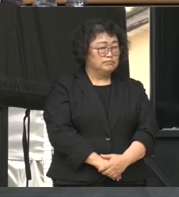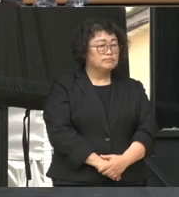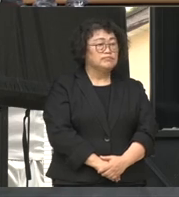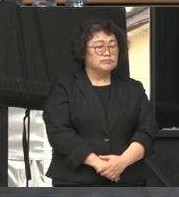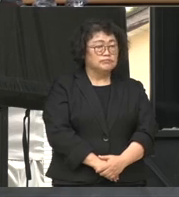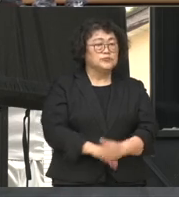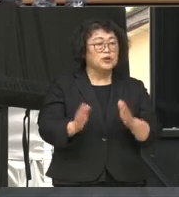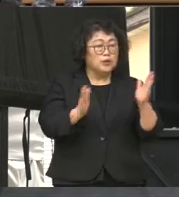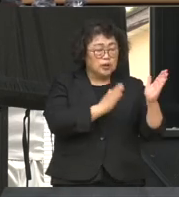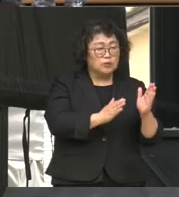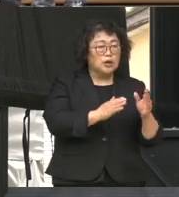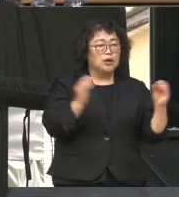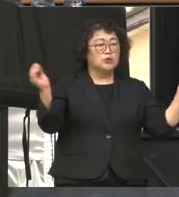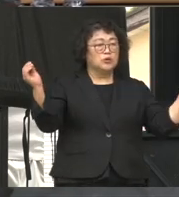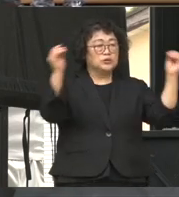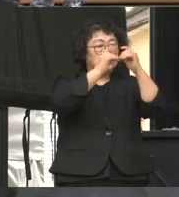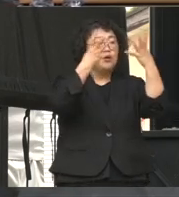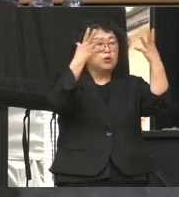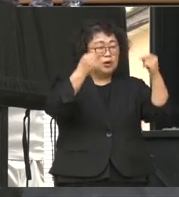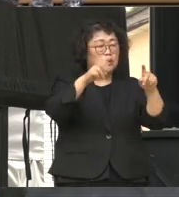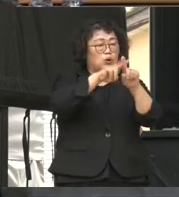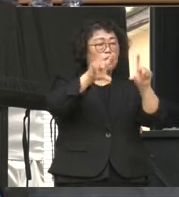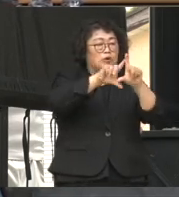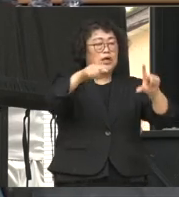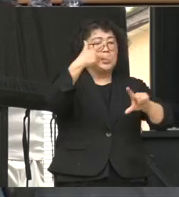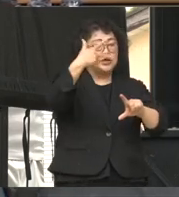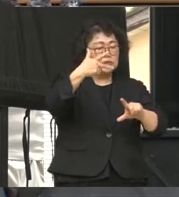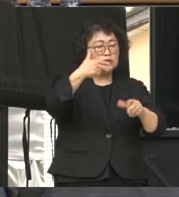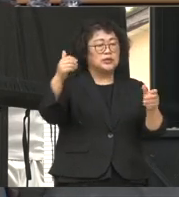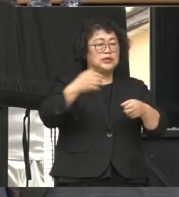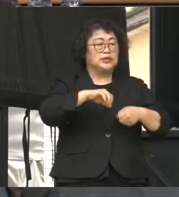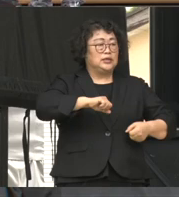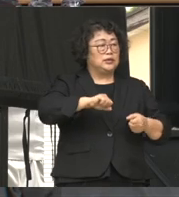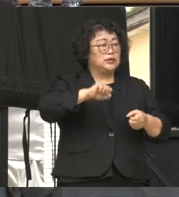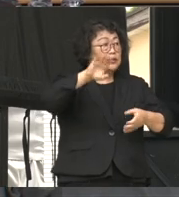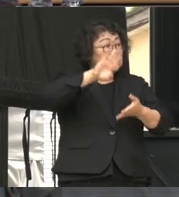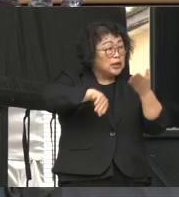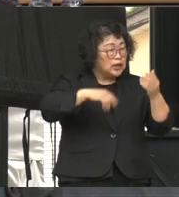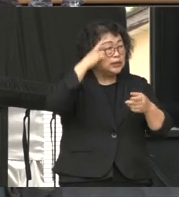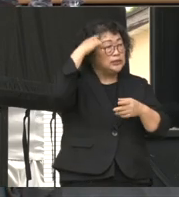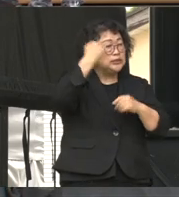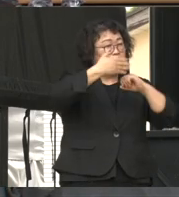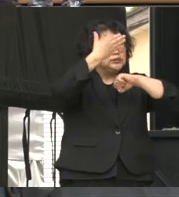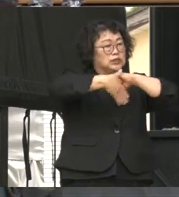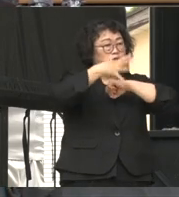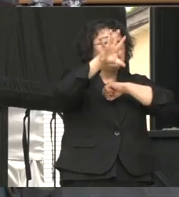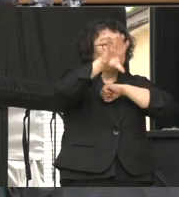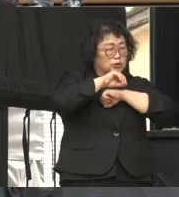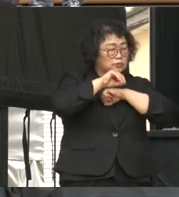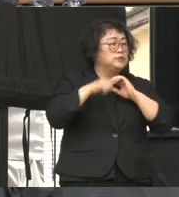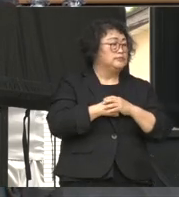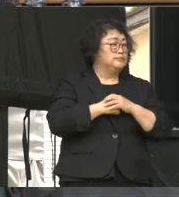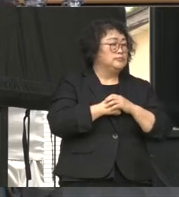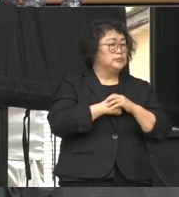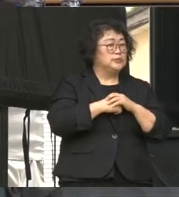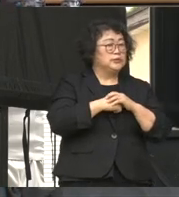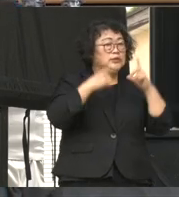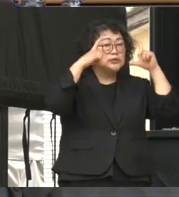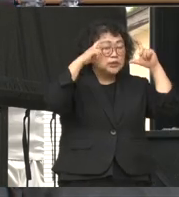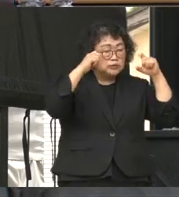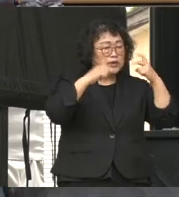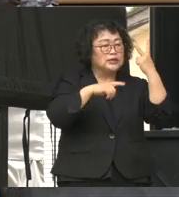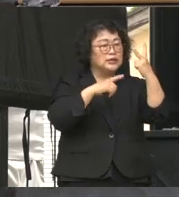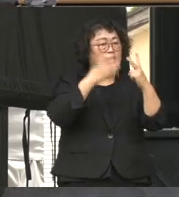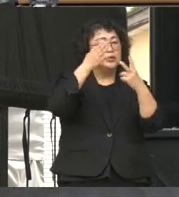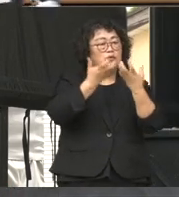それではトーチキスを終えた小平市の聖火ランナーの皆さんの記念撮影を行います。記念撮影は2